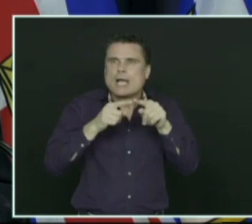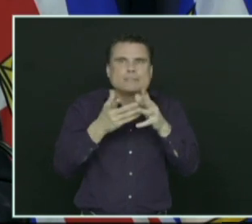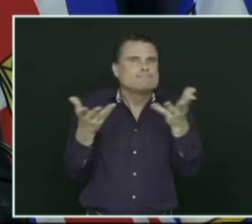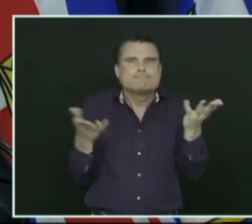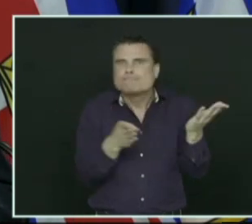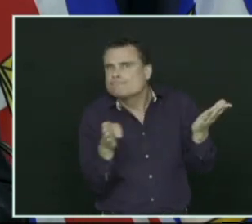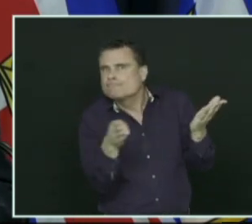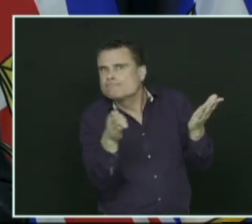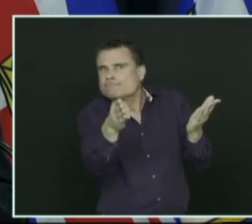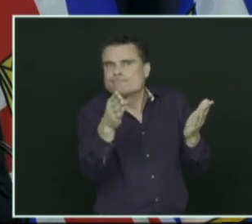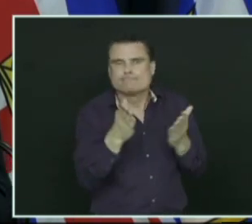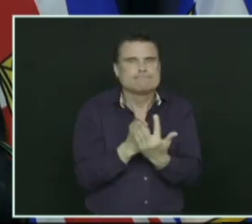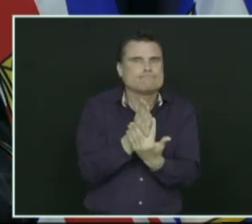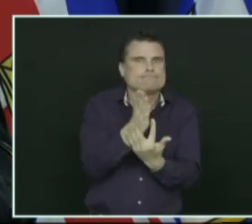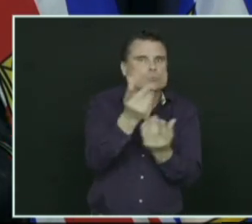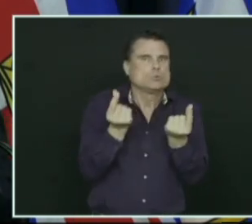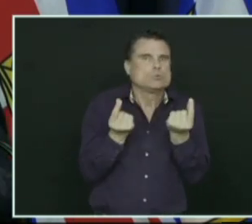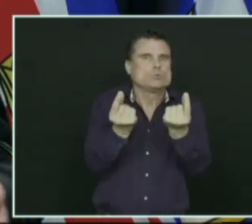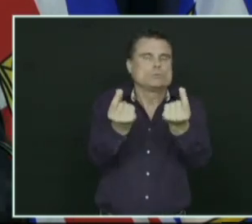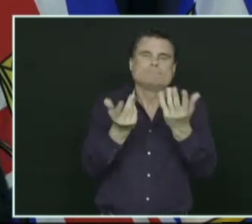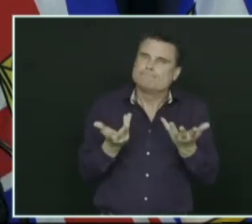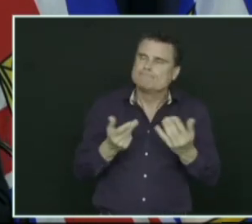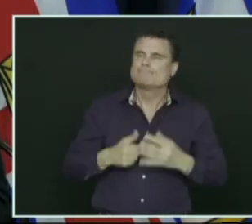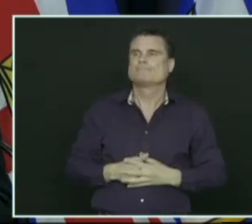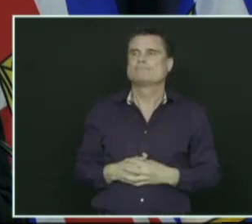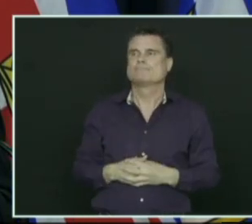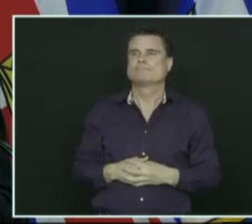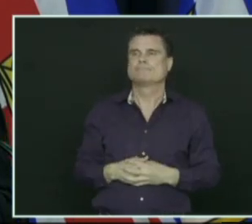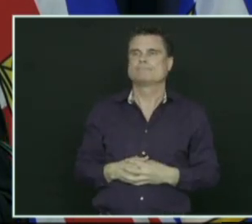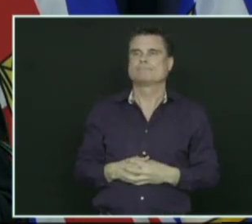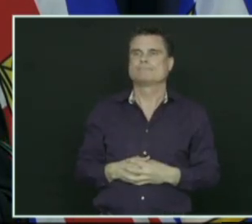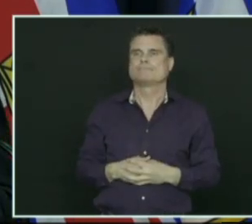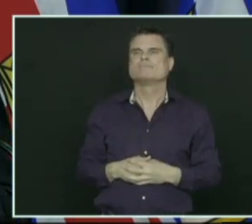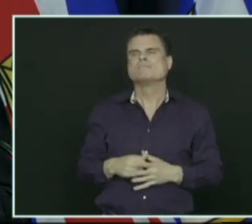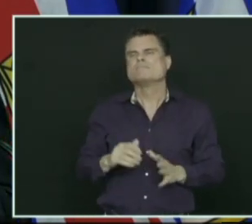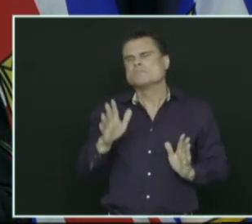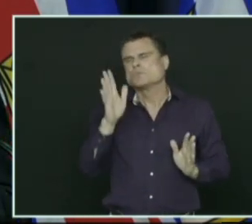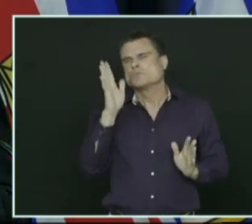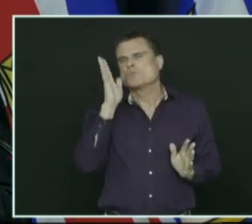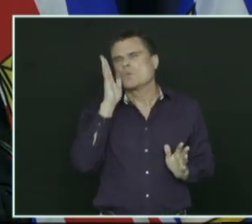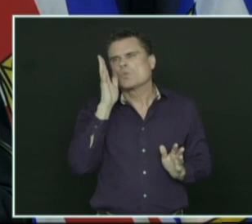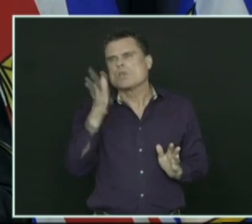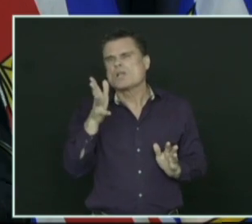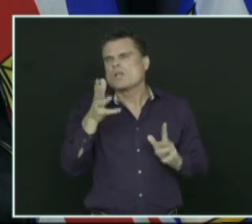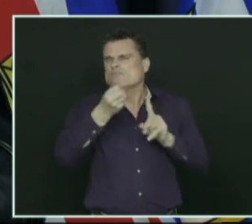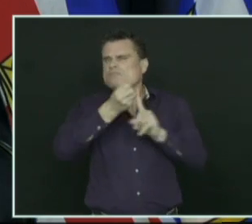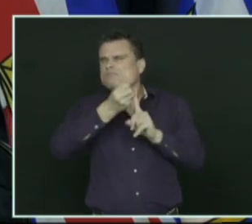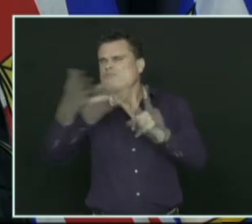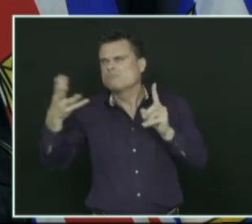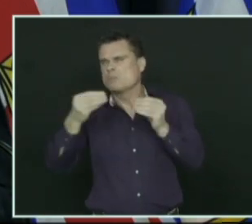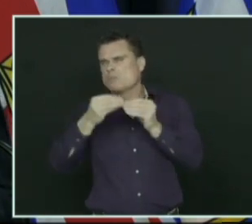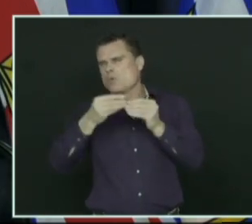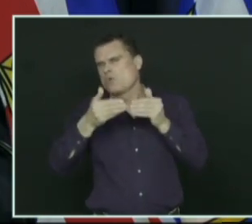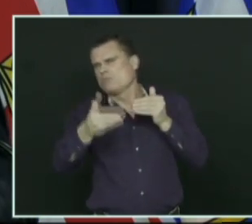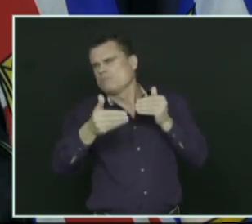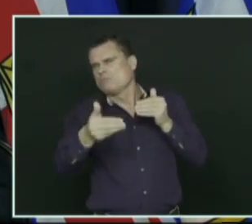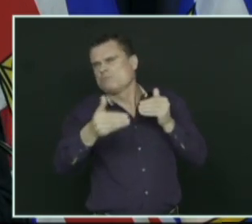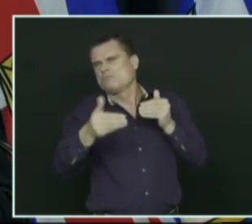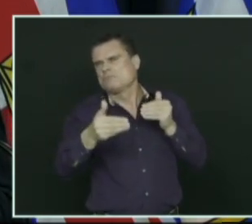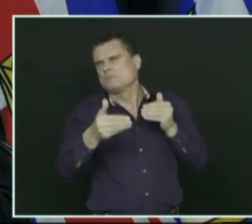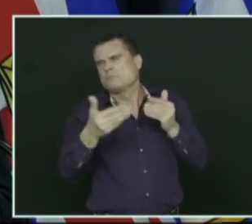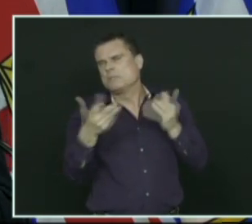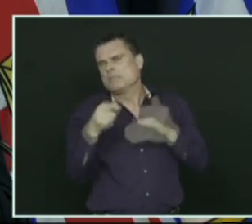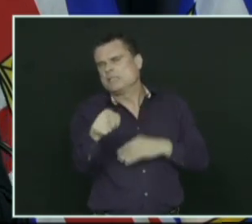semaine dernière. Donc, la majorité de ces gens-là sont dans la région de santé de